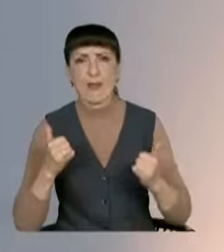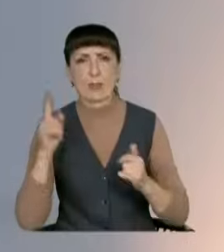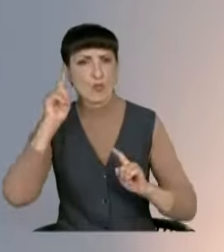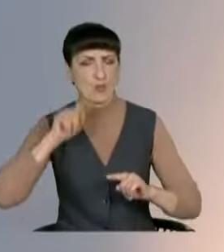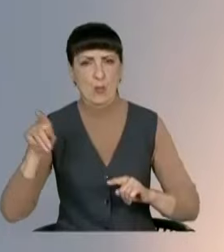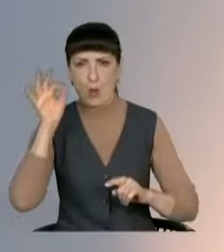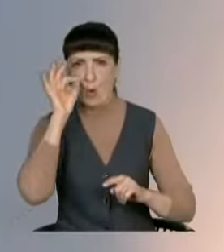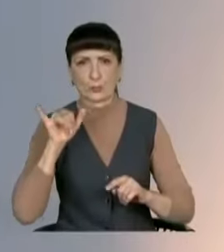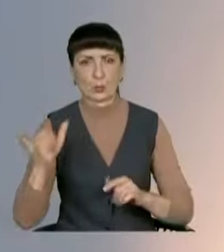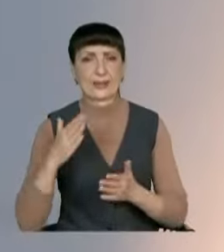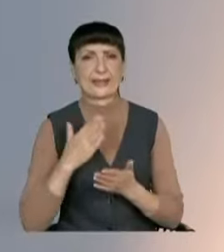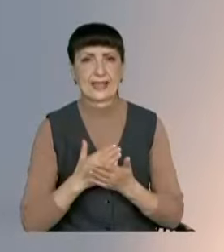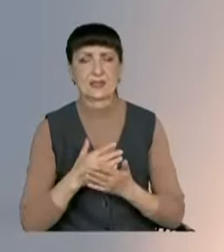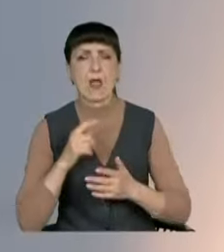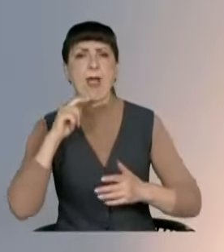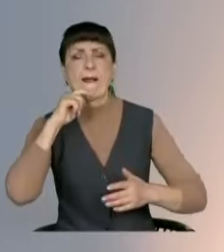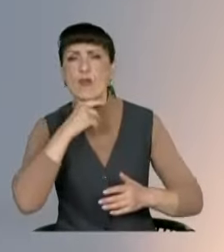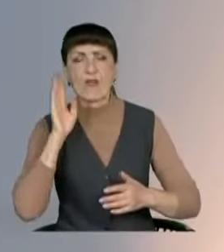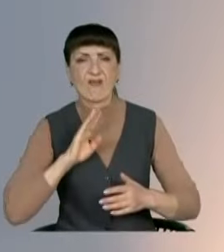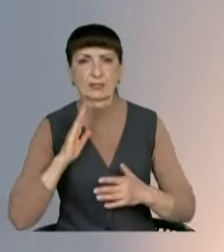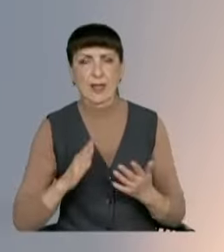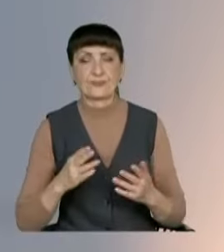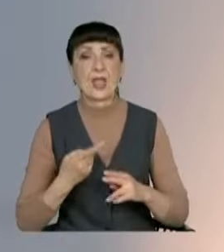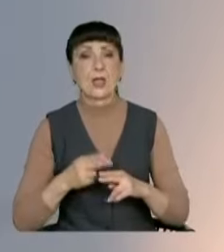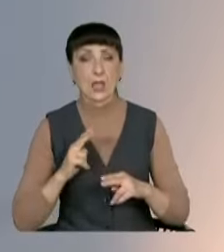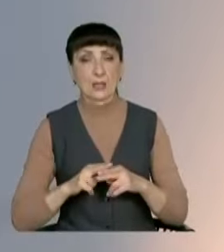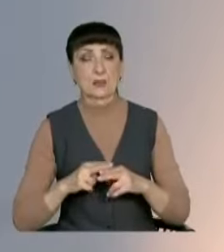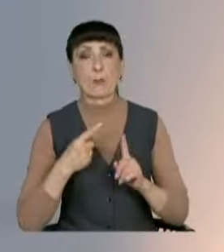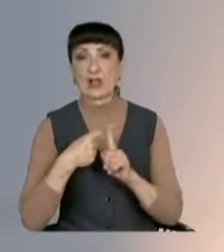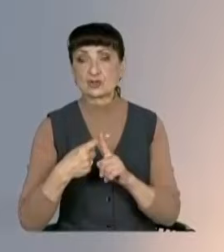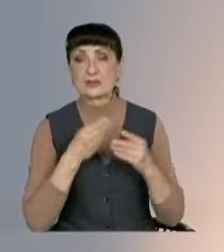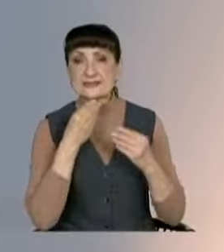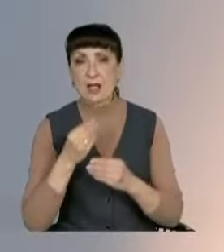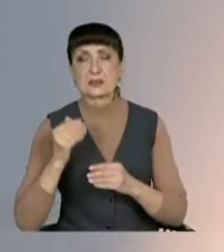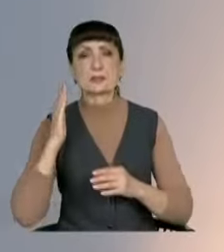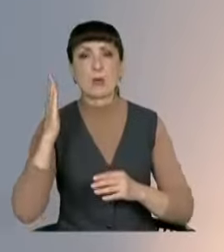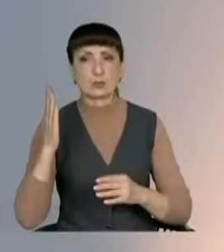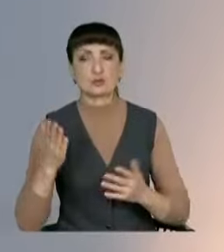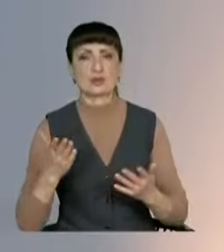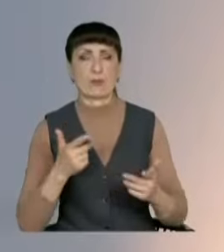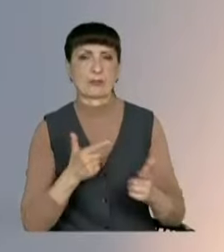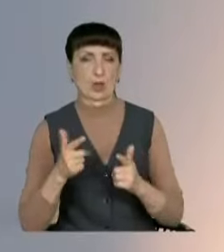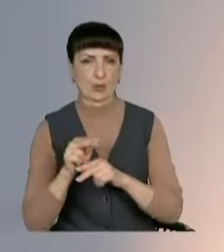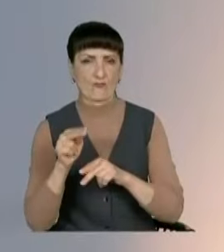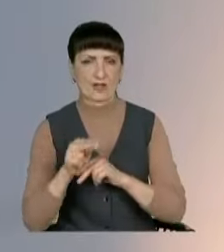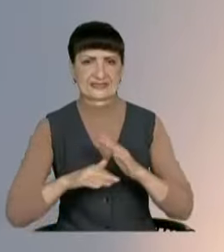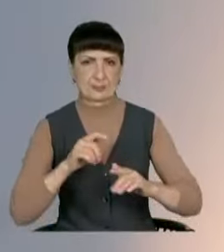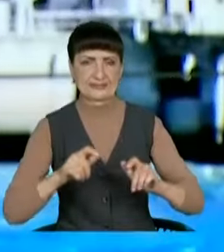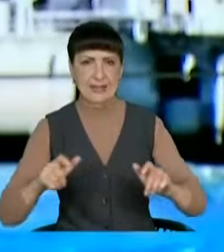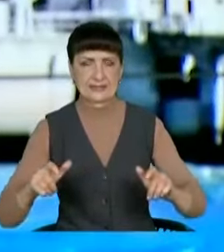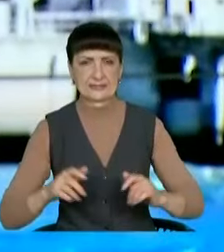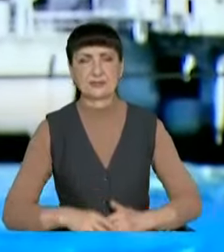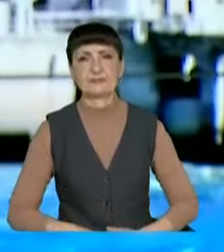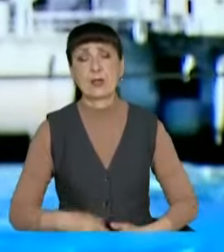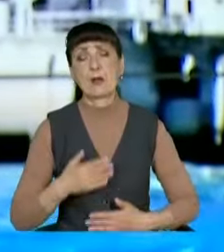значит, экономии водных ресурсов. И это положительно скажется на будущем подготовке специалистов. Благодарю